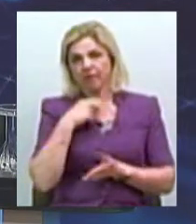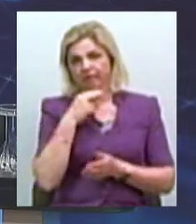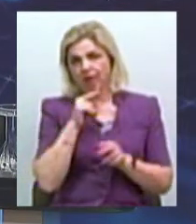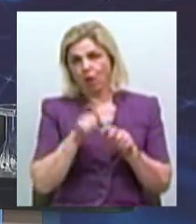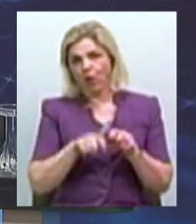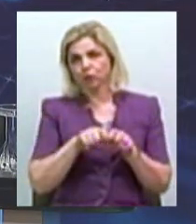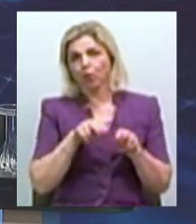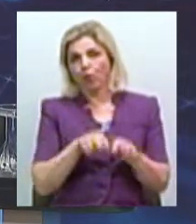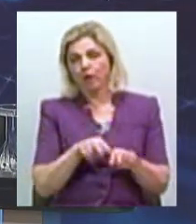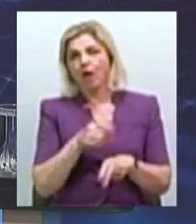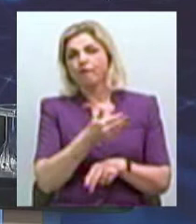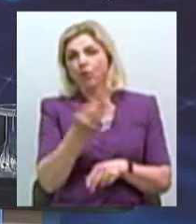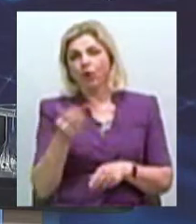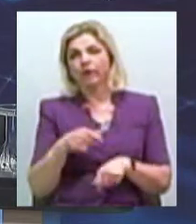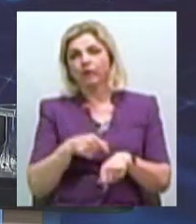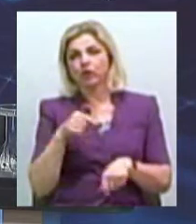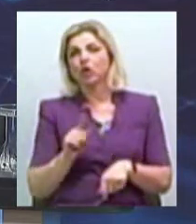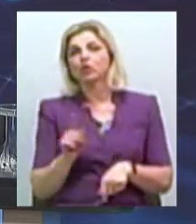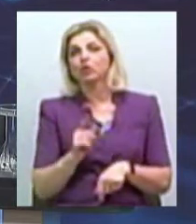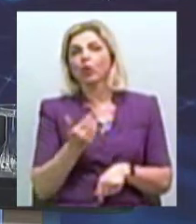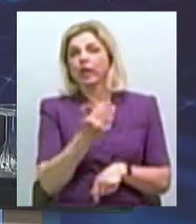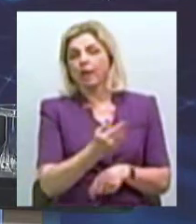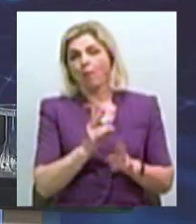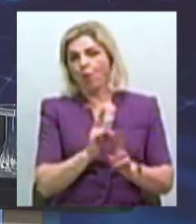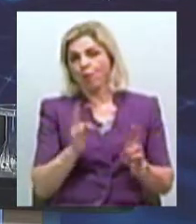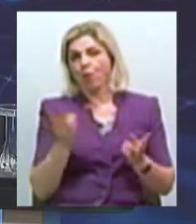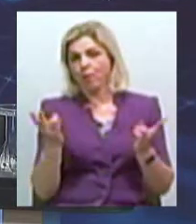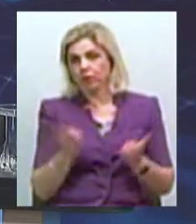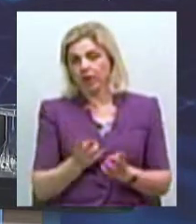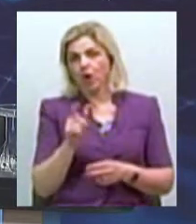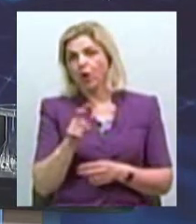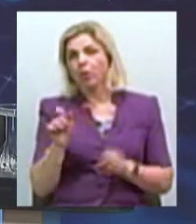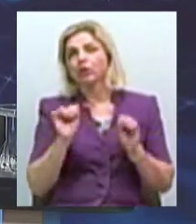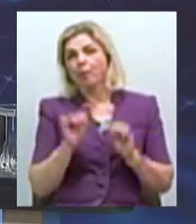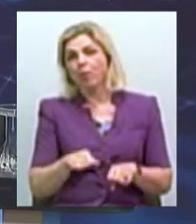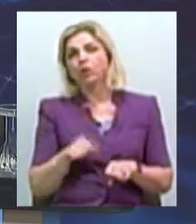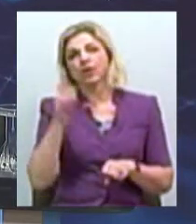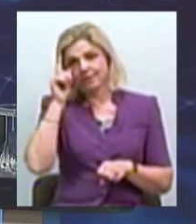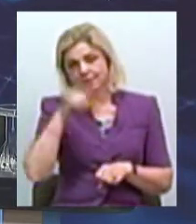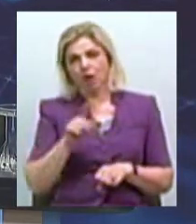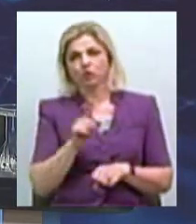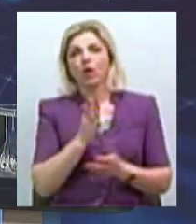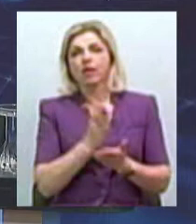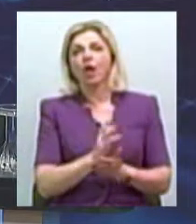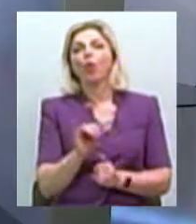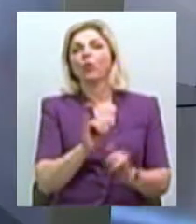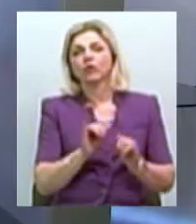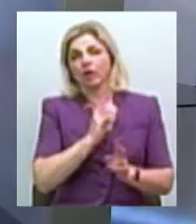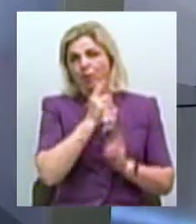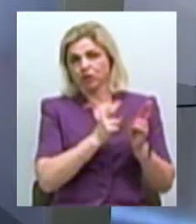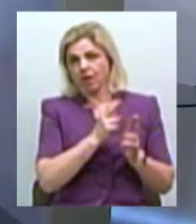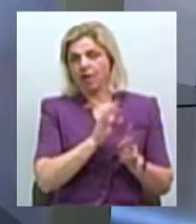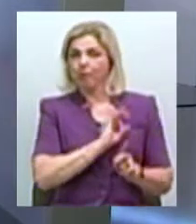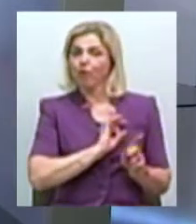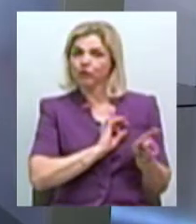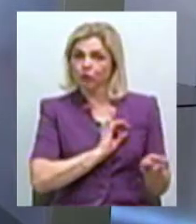вони відчувають, що вони комусь потрібні, що їм можна комусь поскаржитися. І навіть соціально-економічний, і навіть